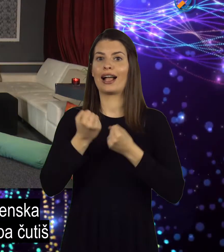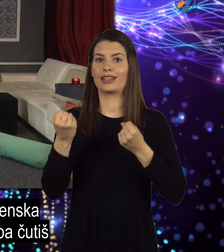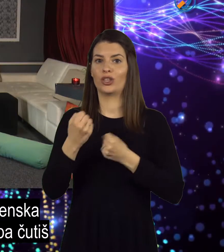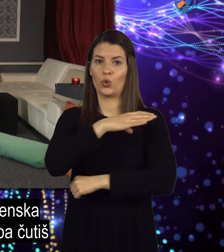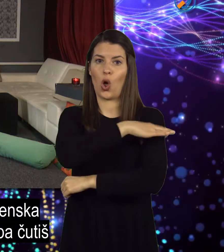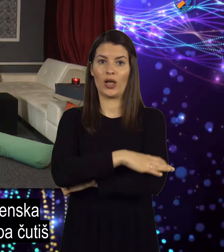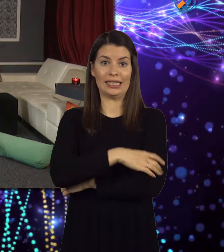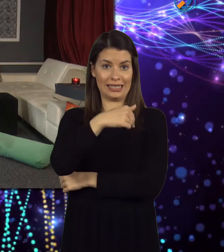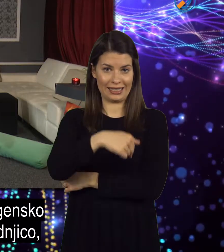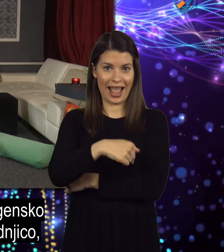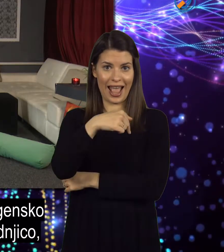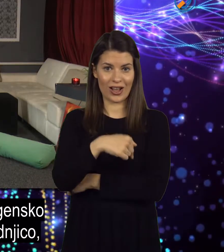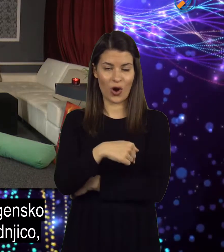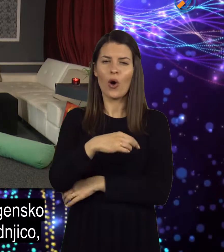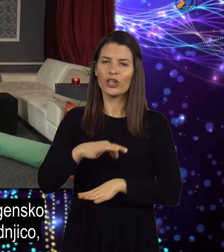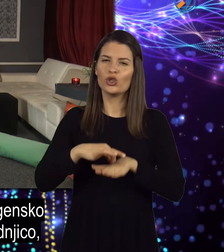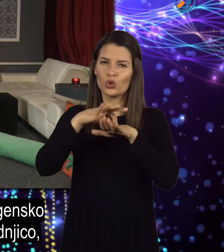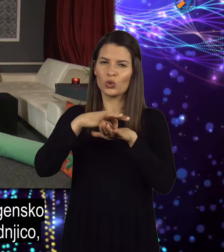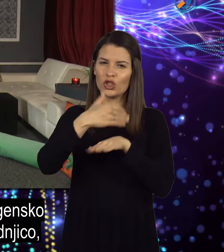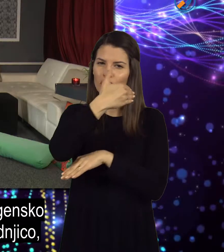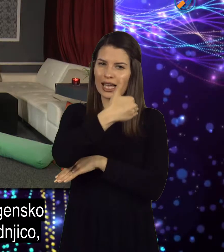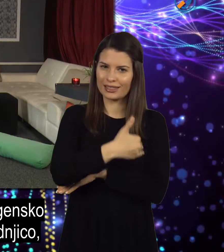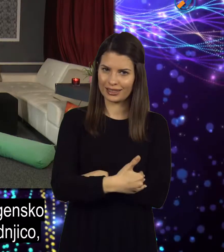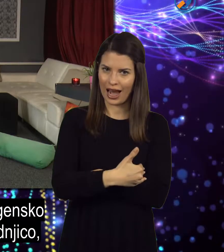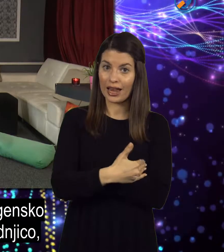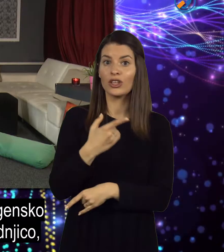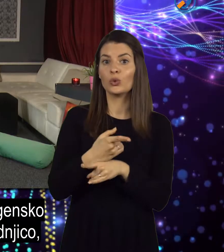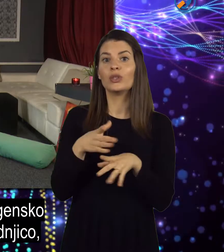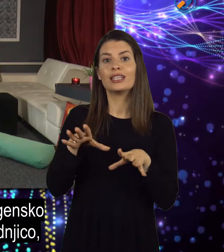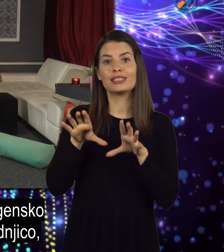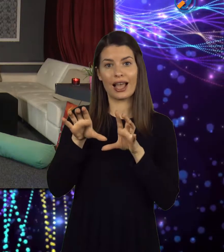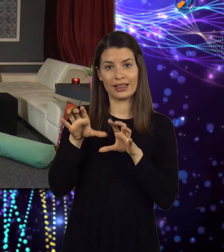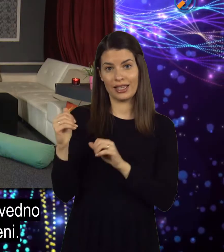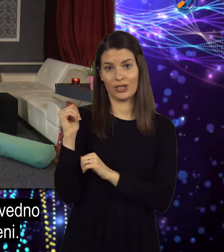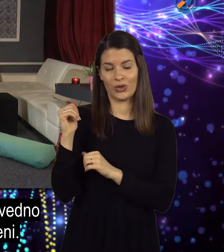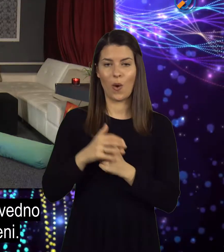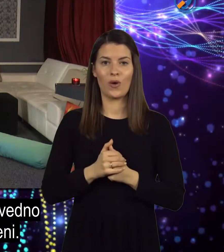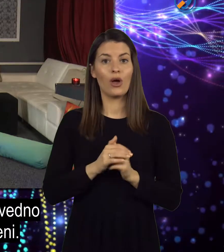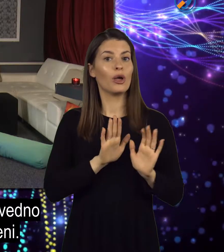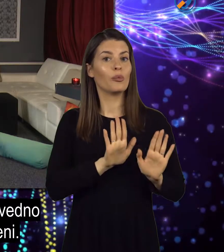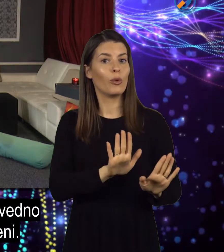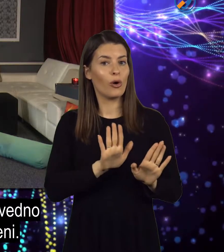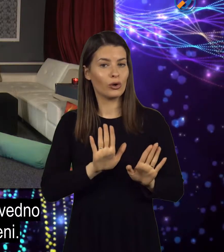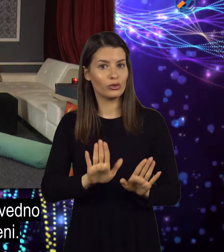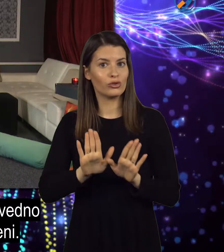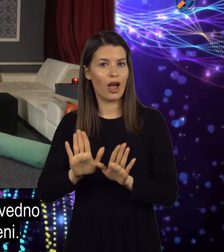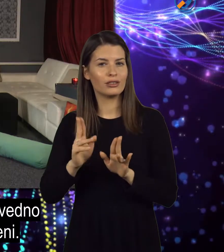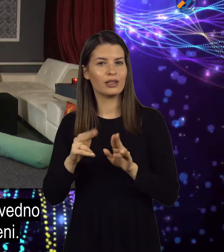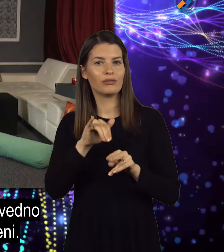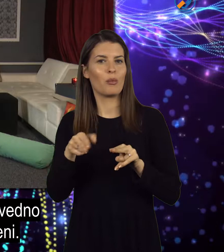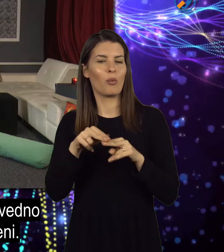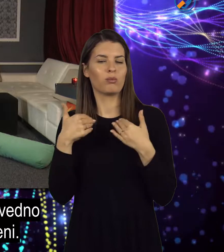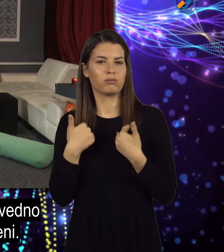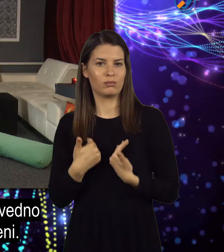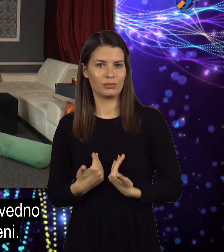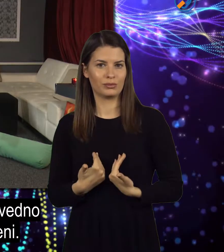stegenska mišica, tukaj pa čutiš stransko stegensko mišico in zadnjico, ki počasi postaja ta